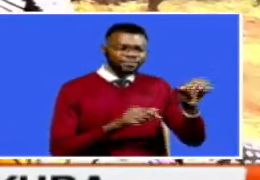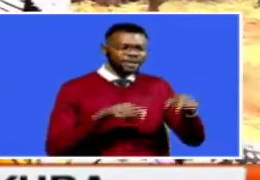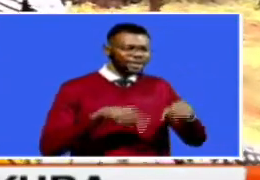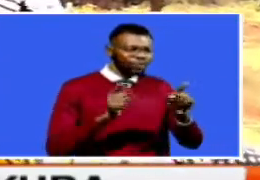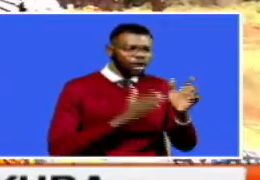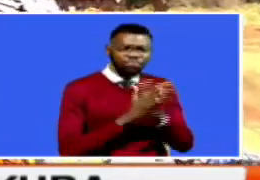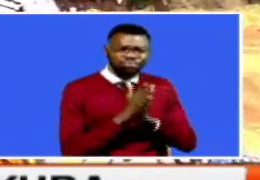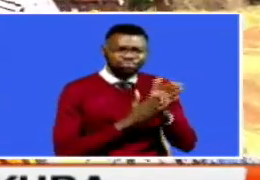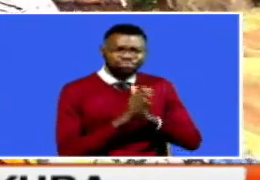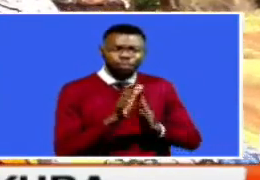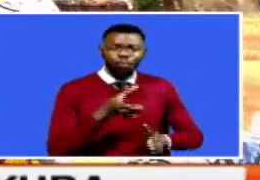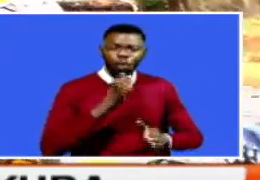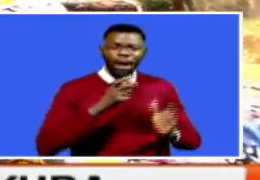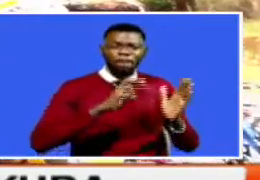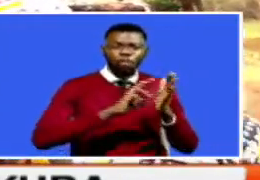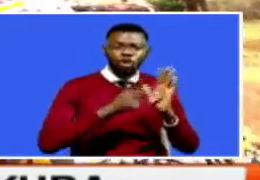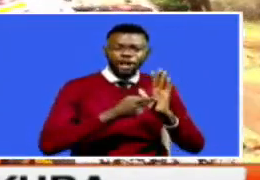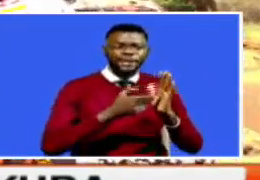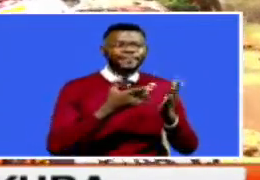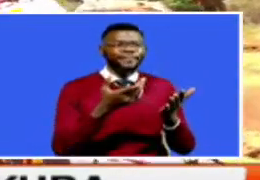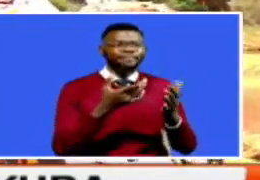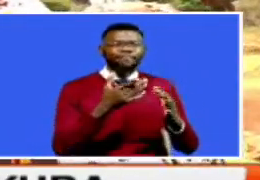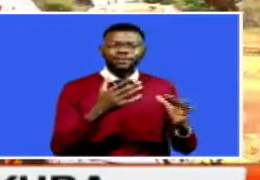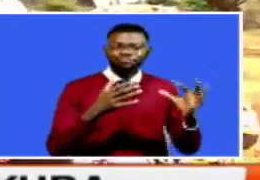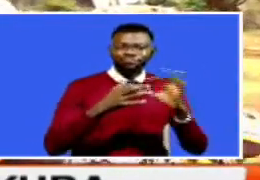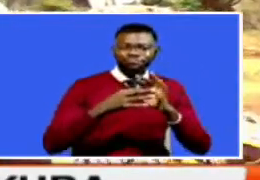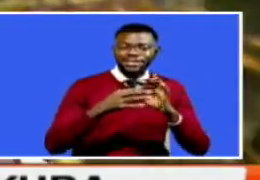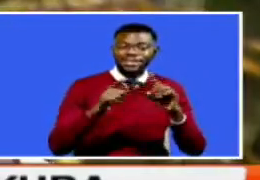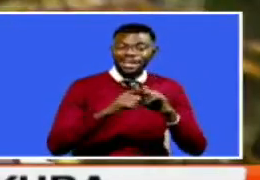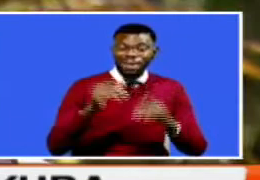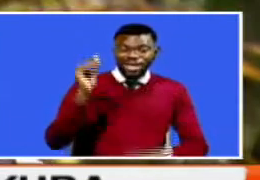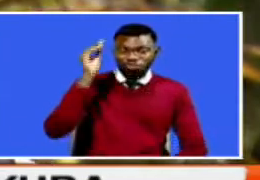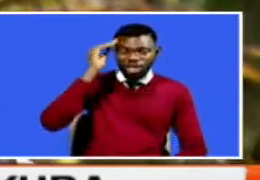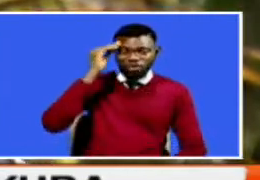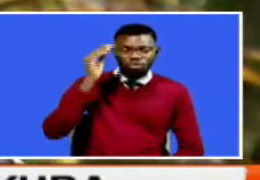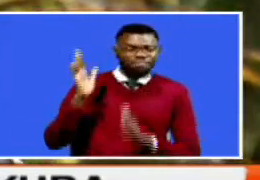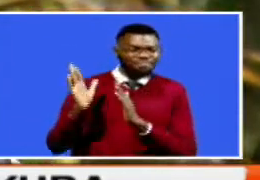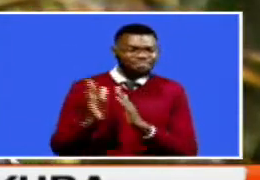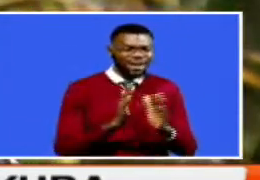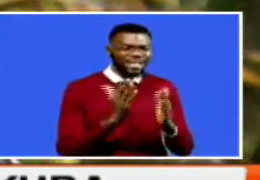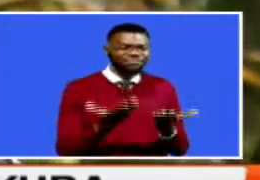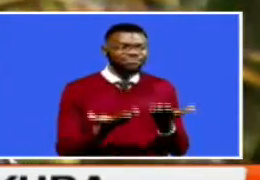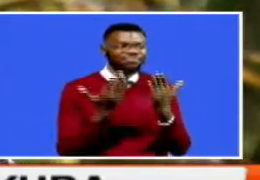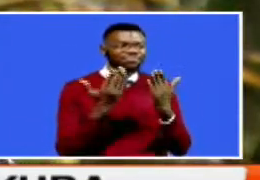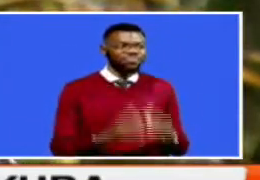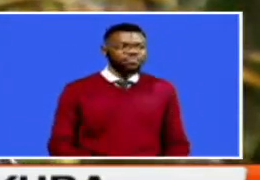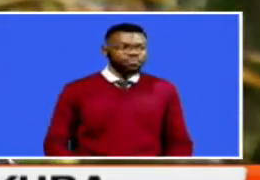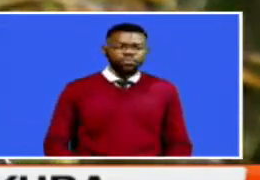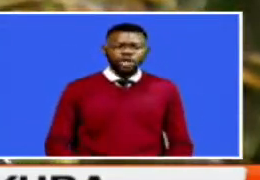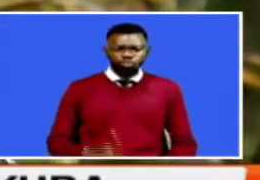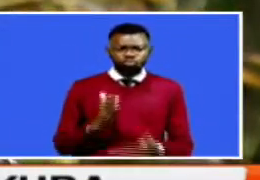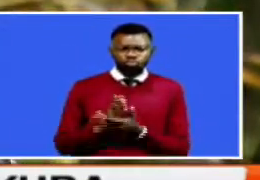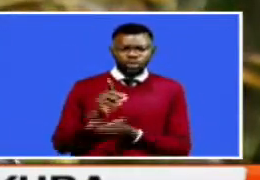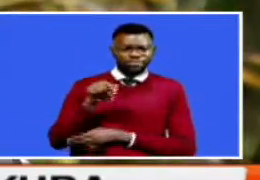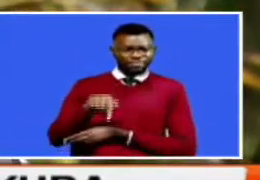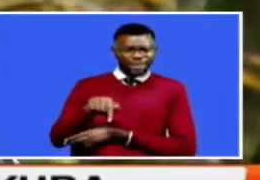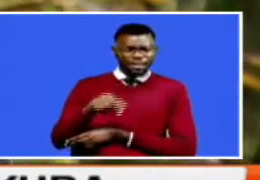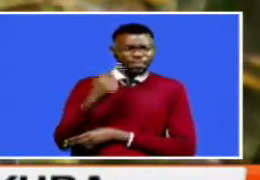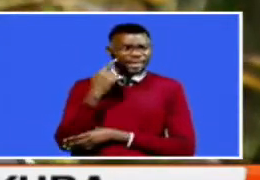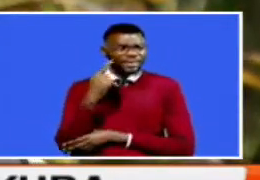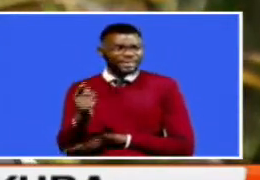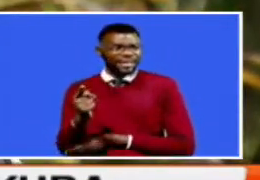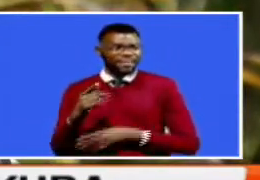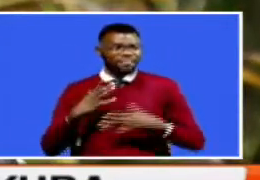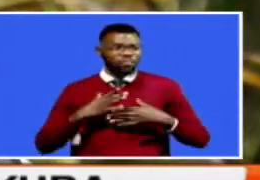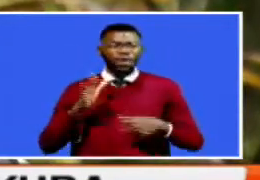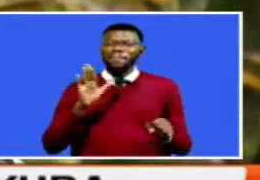kujihusisha na miradi ya maji kwa wakazi na vile vile kuboresha viwango vya elimu. Kama mtu kutoka Marsabit, nimeweza kuona kuwa ya kwamba asilimia wengi